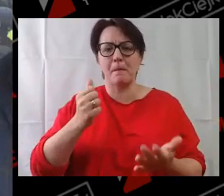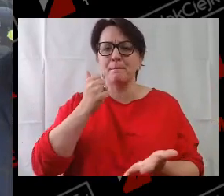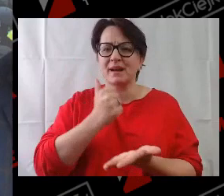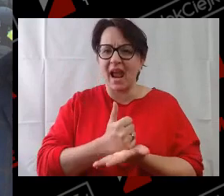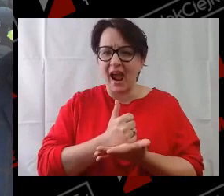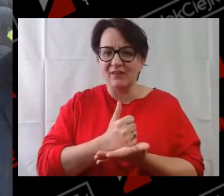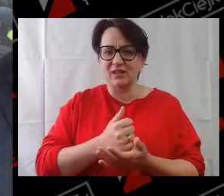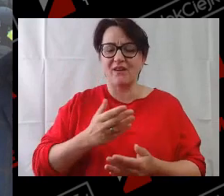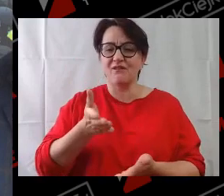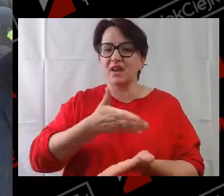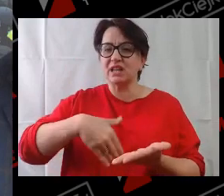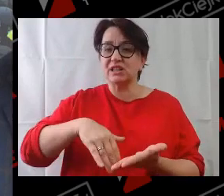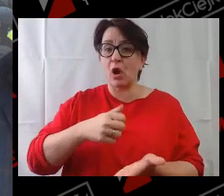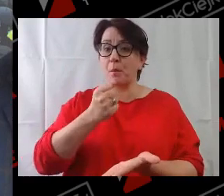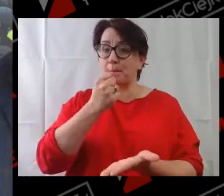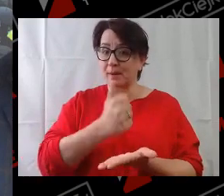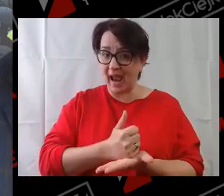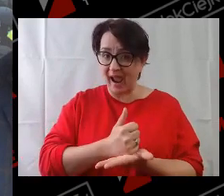zwłaszcza